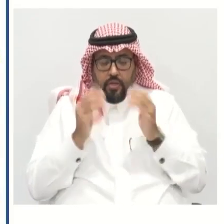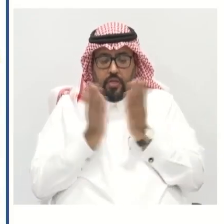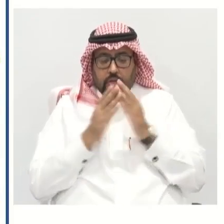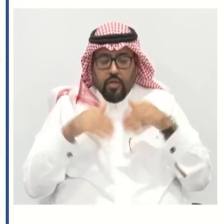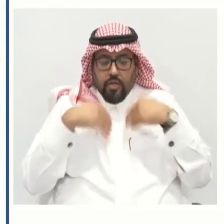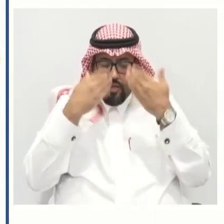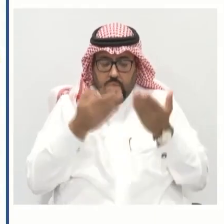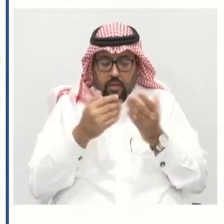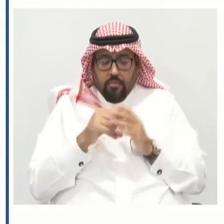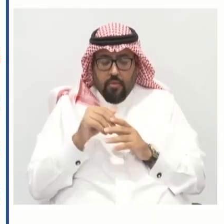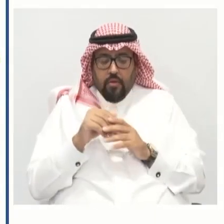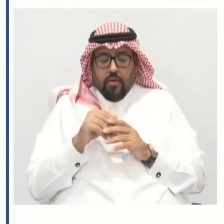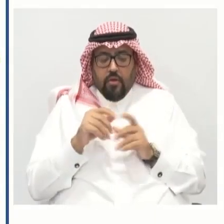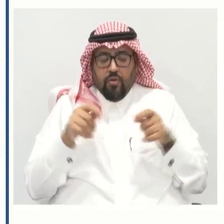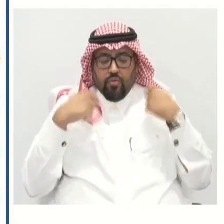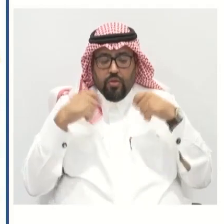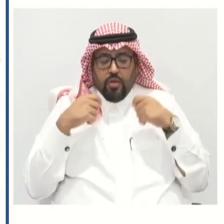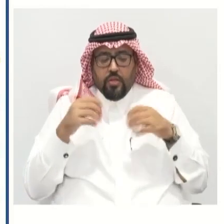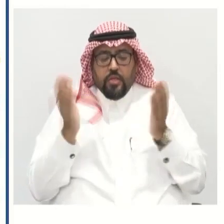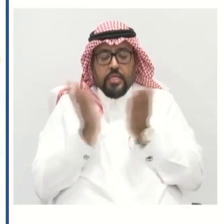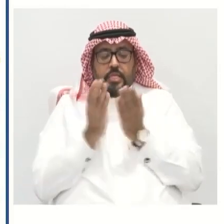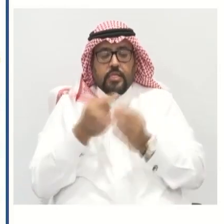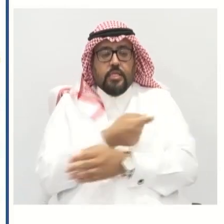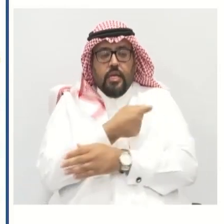القادم سنتعرف على وزاره